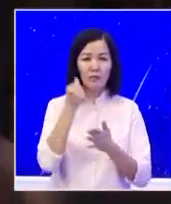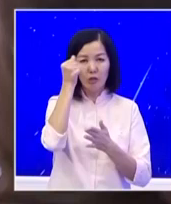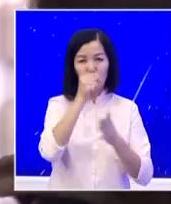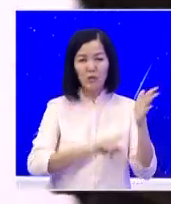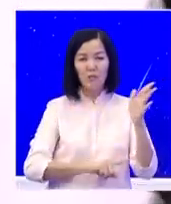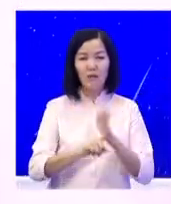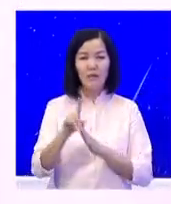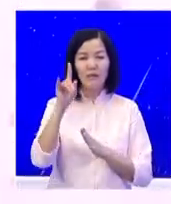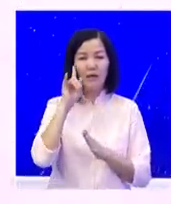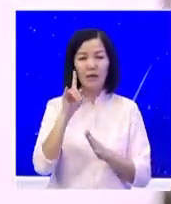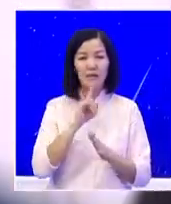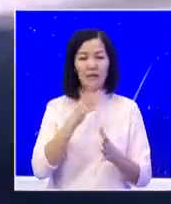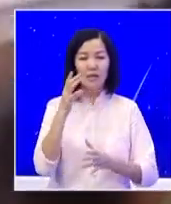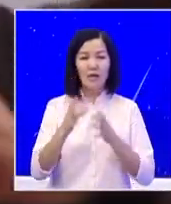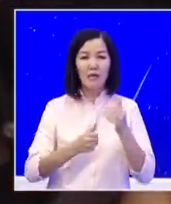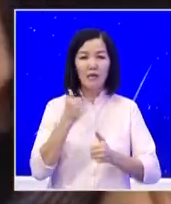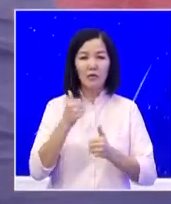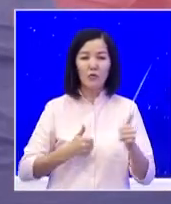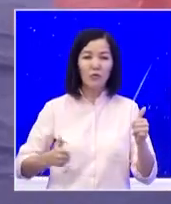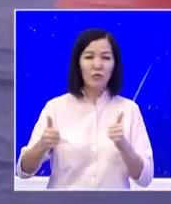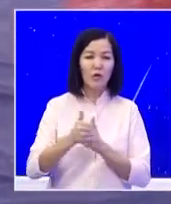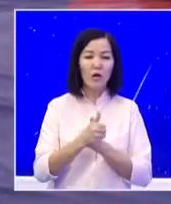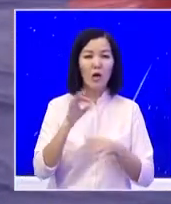біріншілігінде жүлдегер атанып, халықаралық турнирлерде топ жарды.